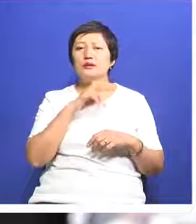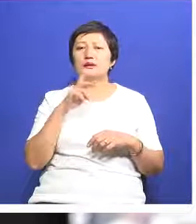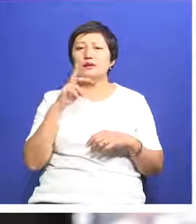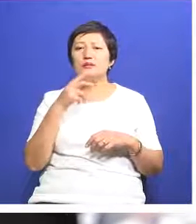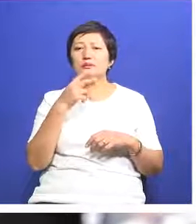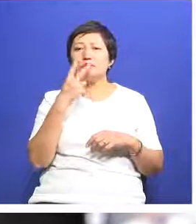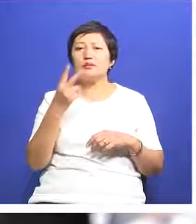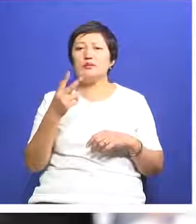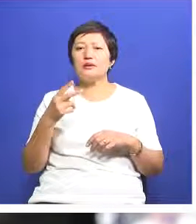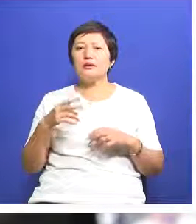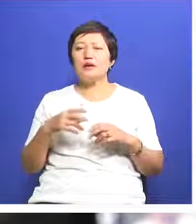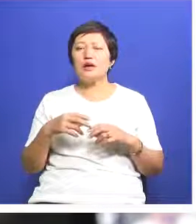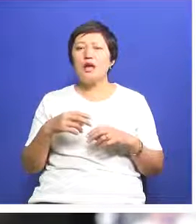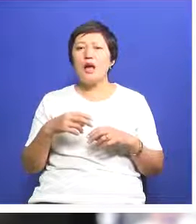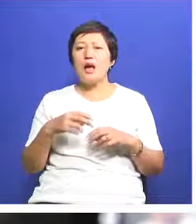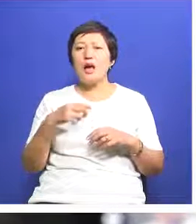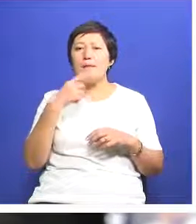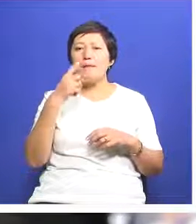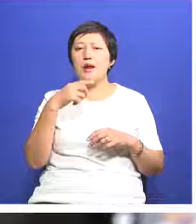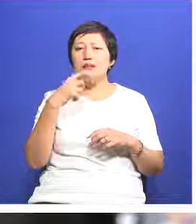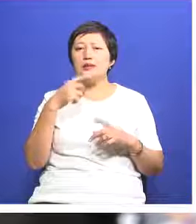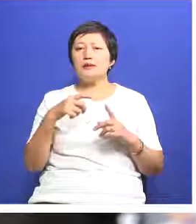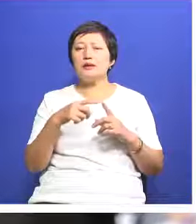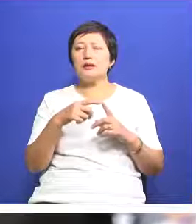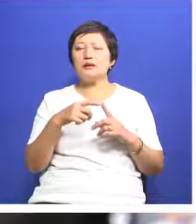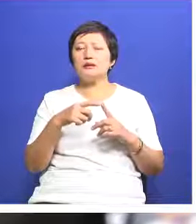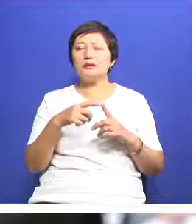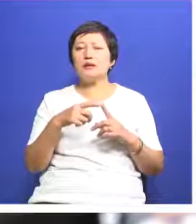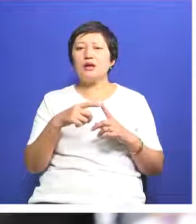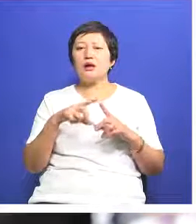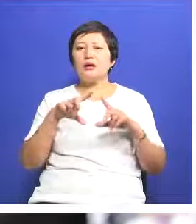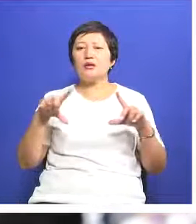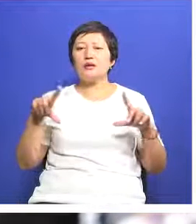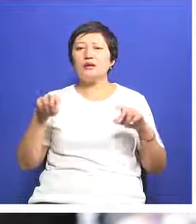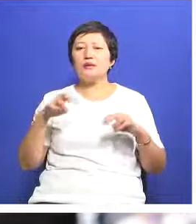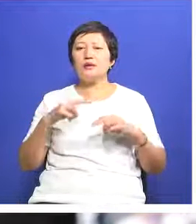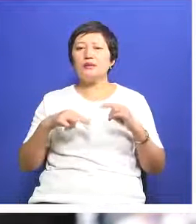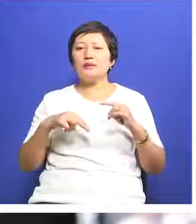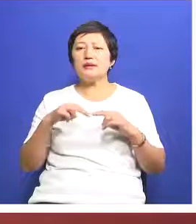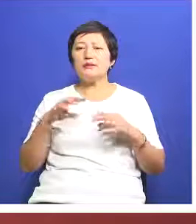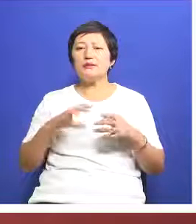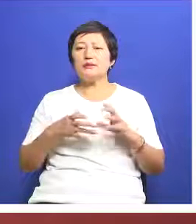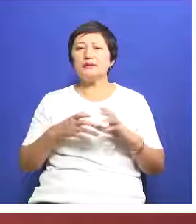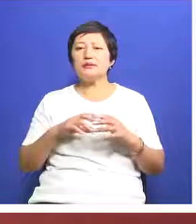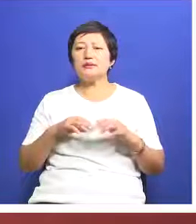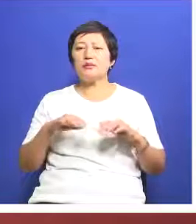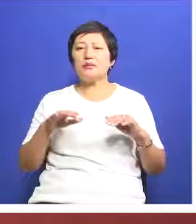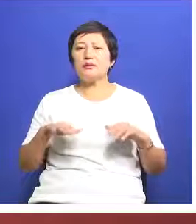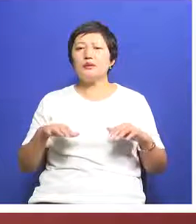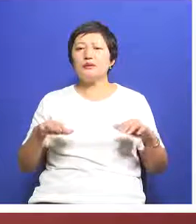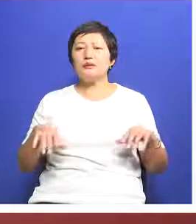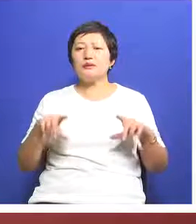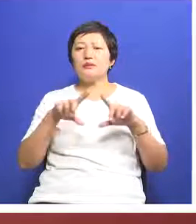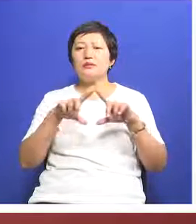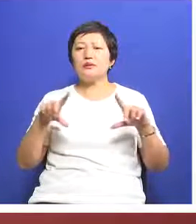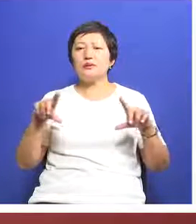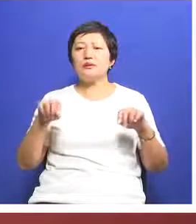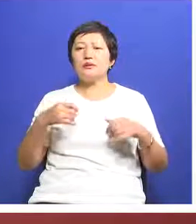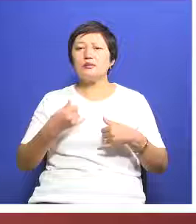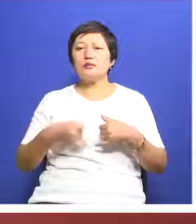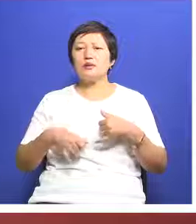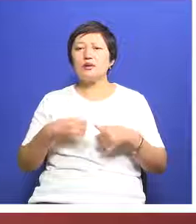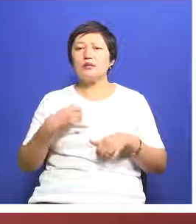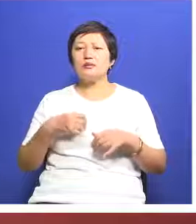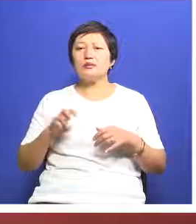ойбай. Бармайсыздар, айтпайсыздар, ауылға қашан мектеп салынады. Ана балдардың ана мектеп, мына жерде мұғалімдерді отыр,